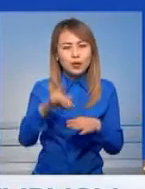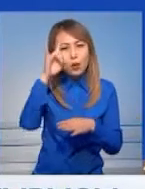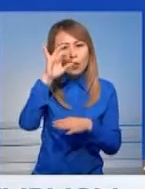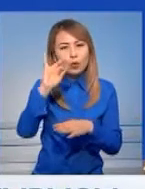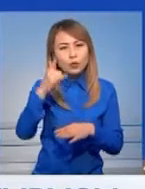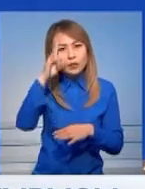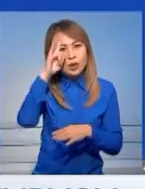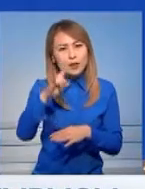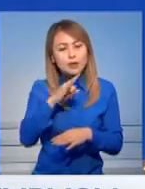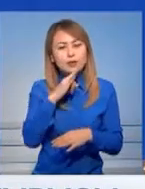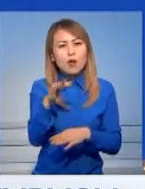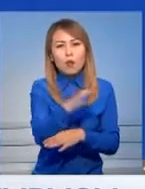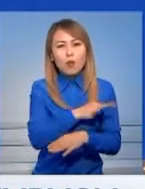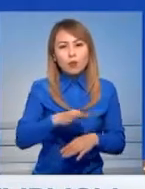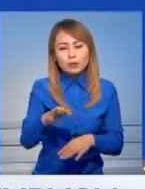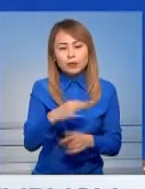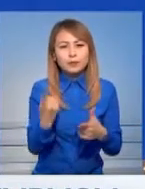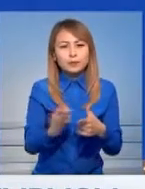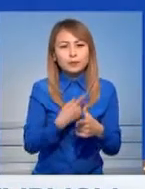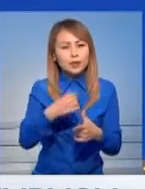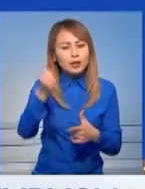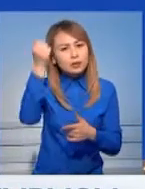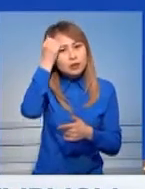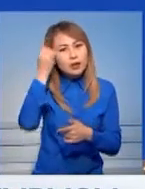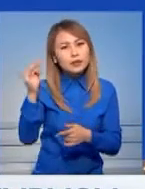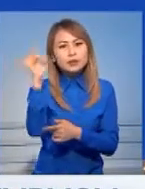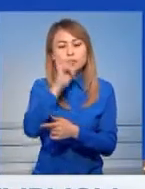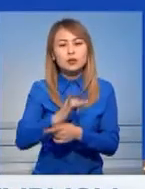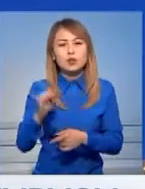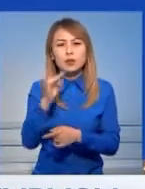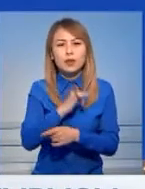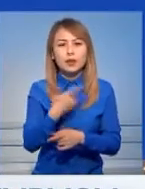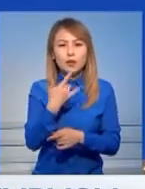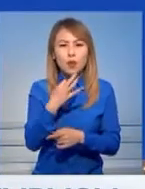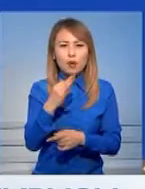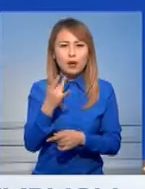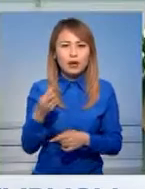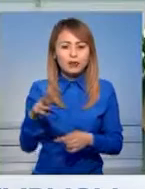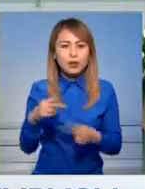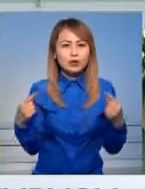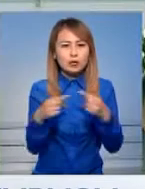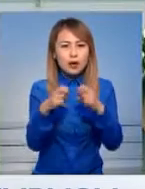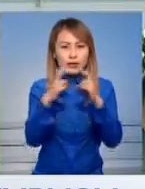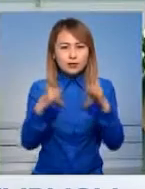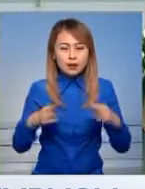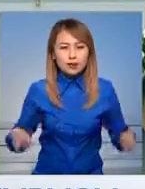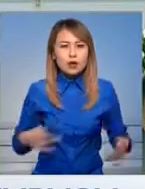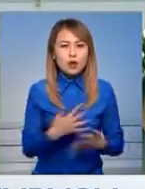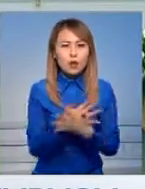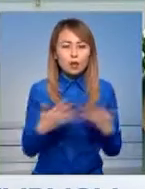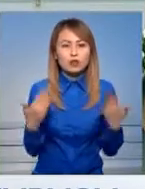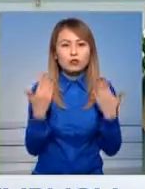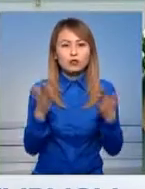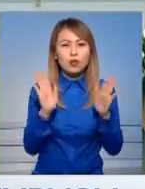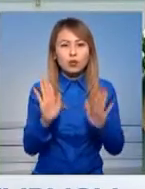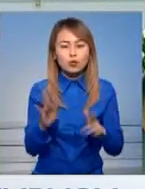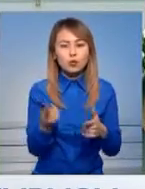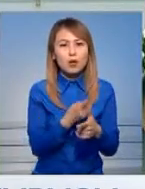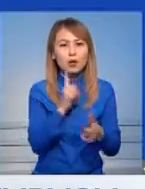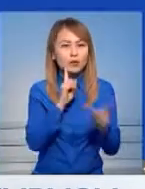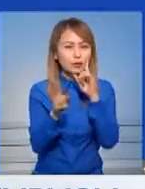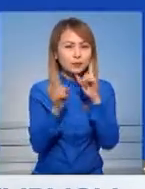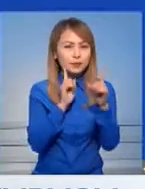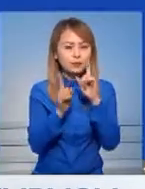Қазақстан облысында тарихи ескерткіштер мен киелі географиялық нысандар да мол. Бүгінгі отырысымызда жастар